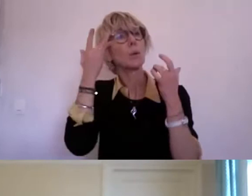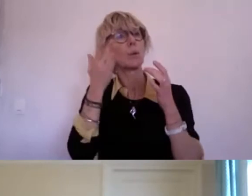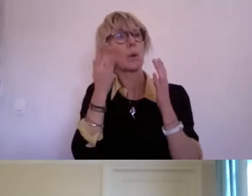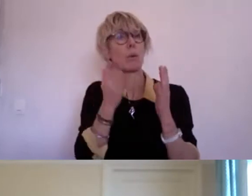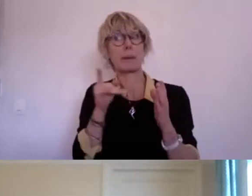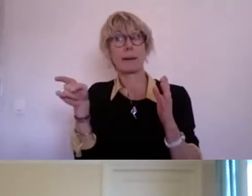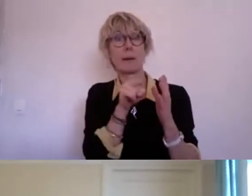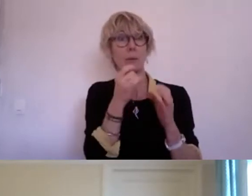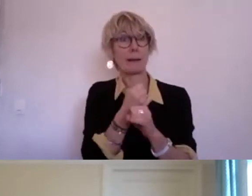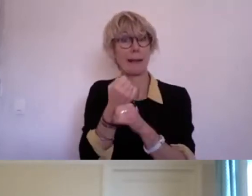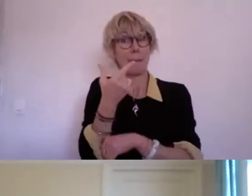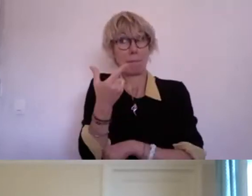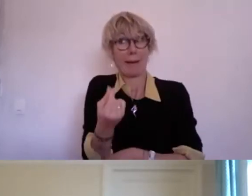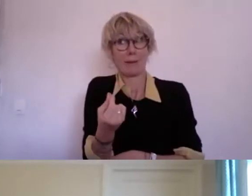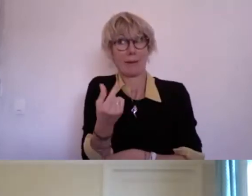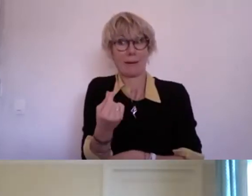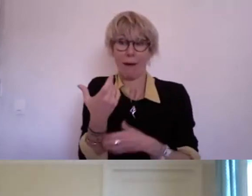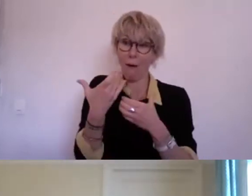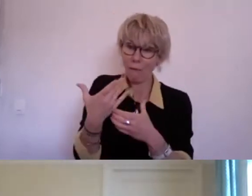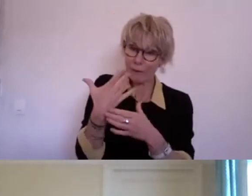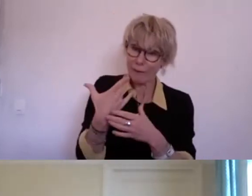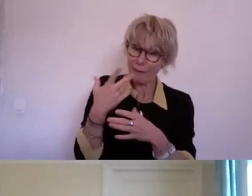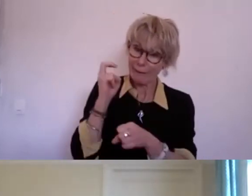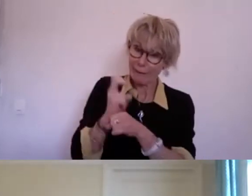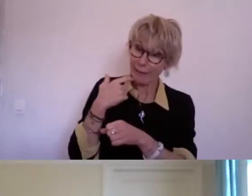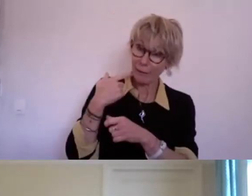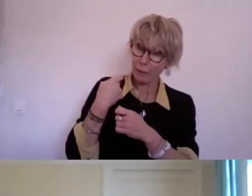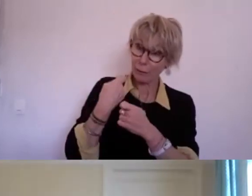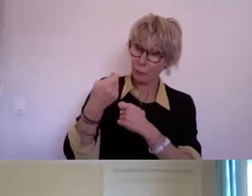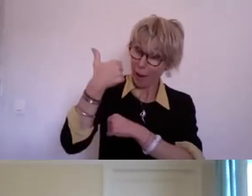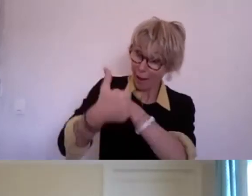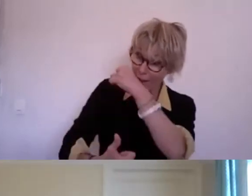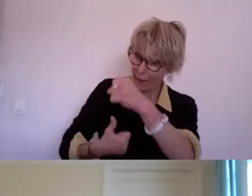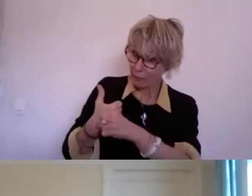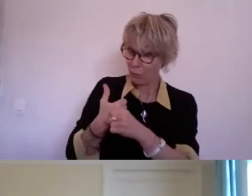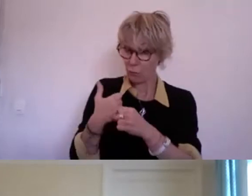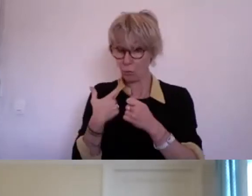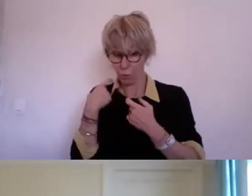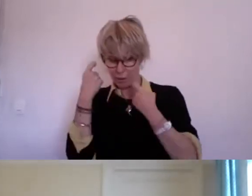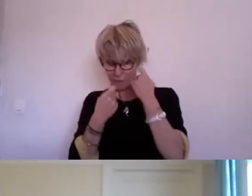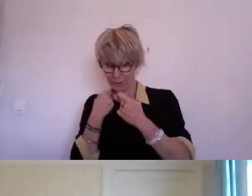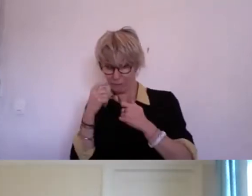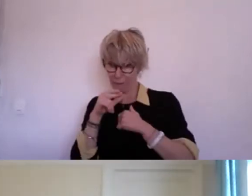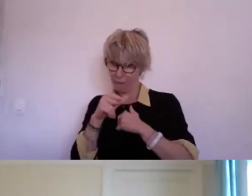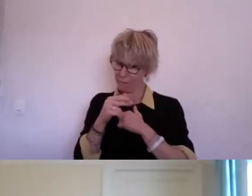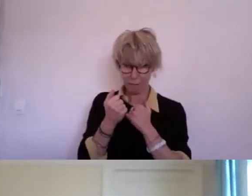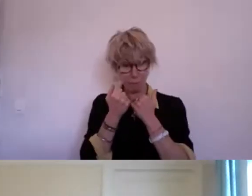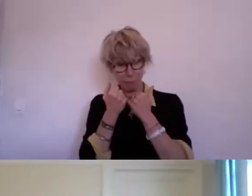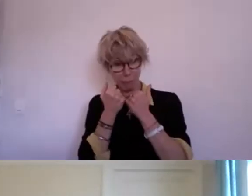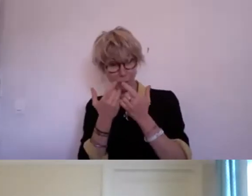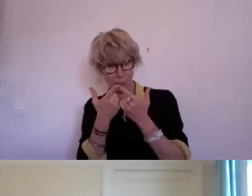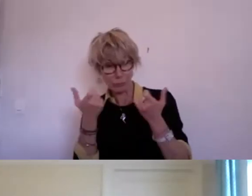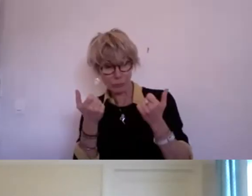qu'il s'inscrit effectivement à l'année. Donc, nous allons proposer différentes variétés d'offres, dont effectivement, soit la